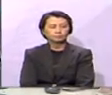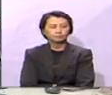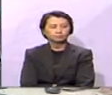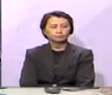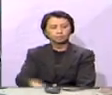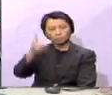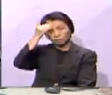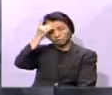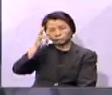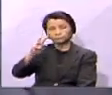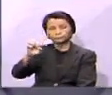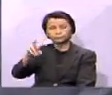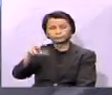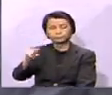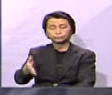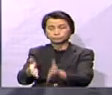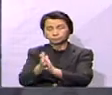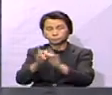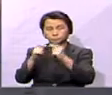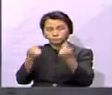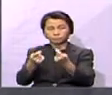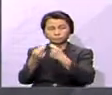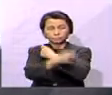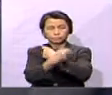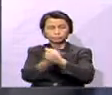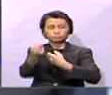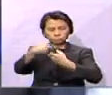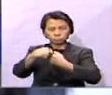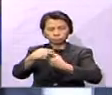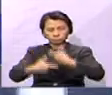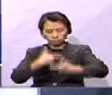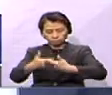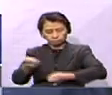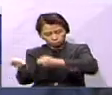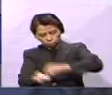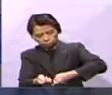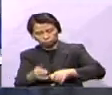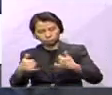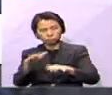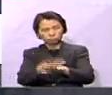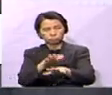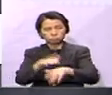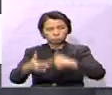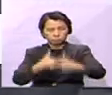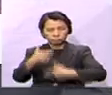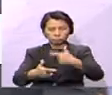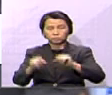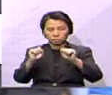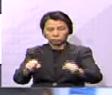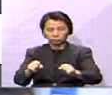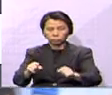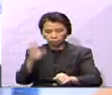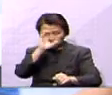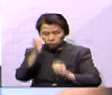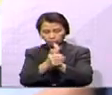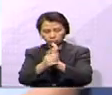Datuk Wira Roslan turut menyarankan supaya pasukan negeri menyertai Liga Hoki Malaysia. Selain merancakkan saingan Liga, ia juga dapat